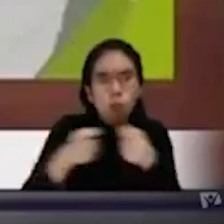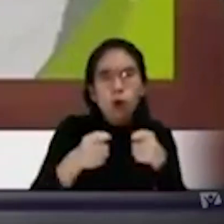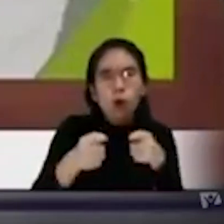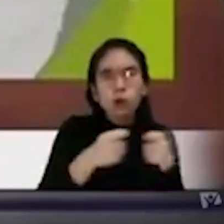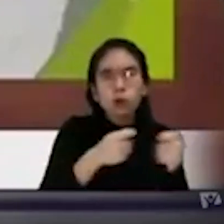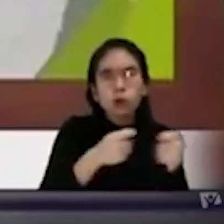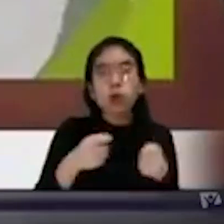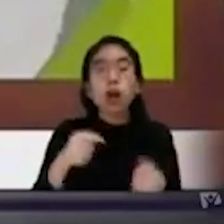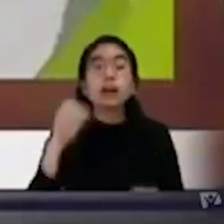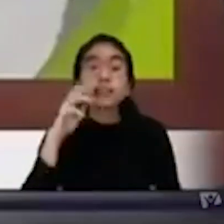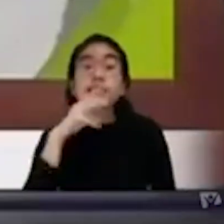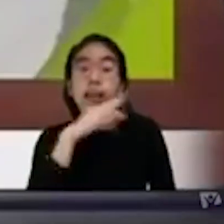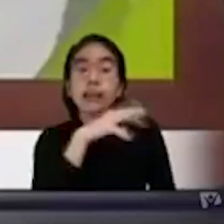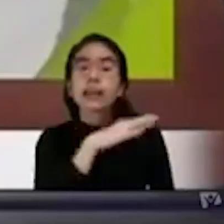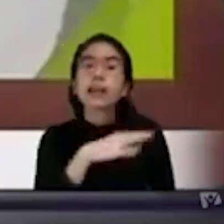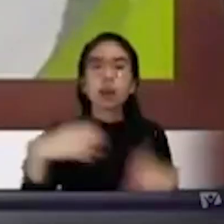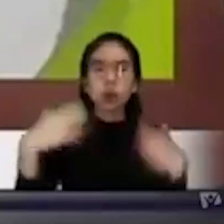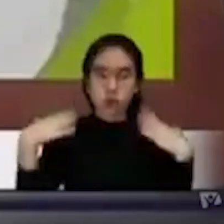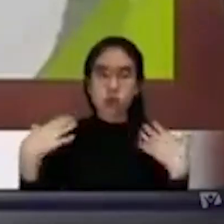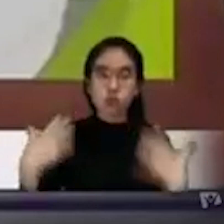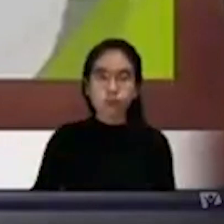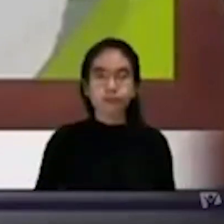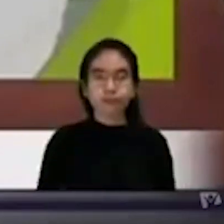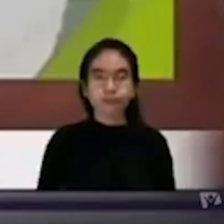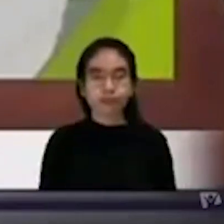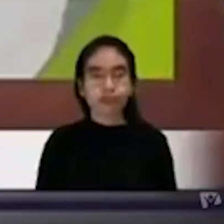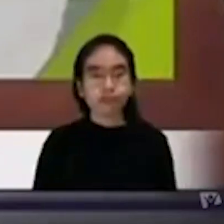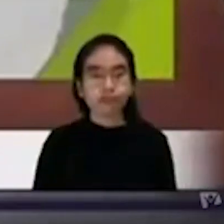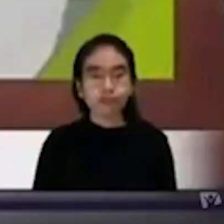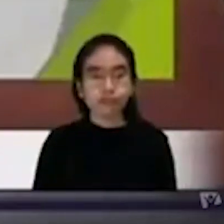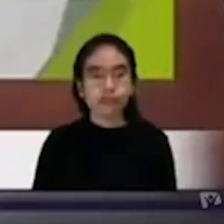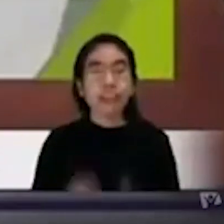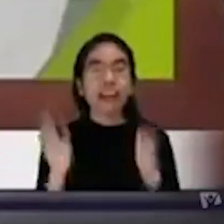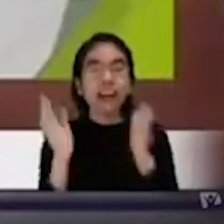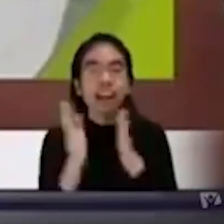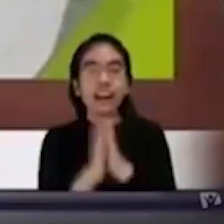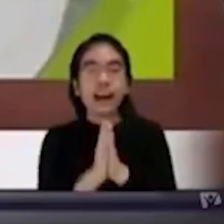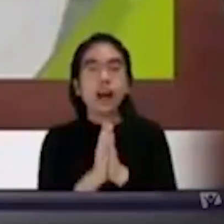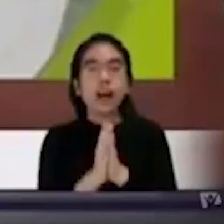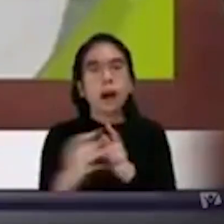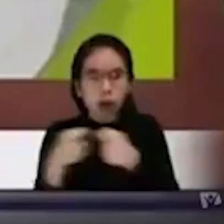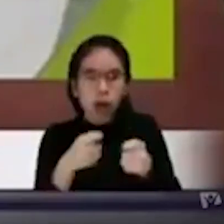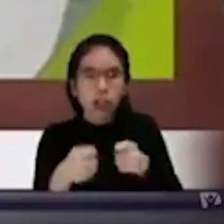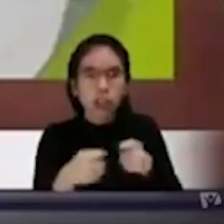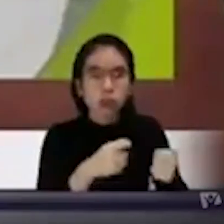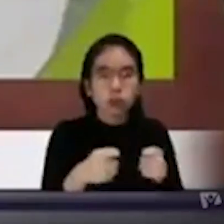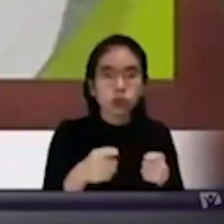Lalu transmisi darah dan untuk kerja otot.